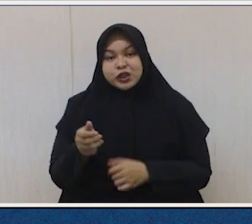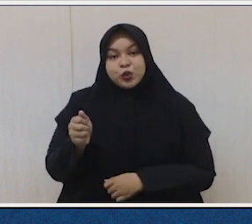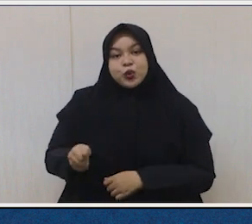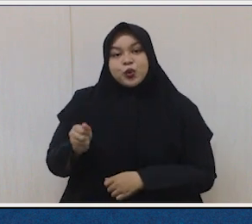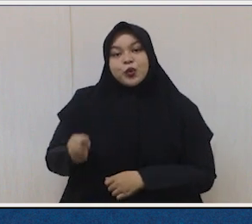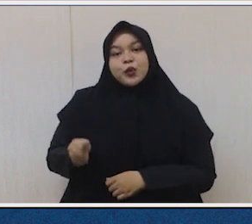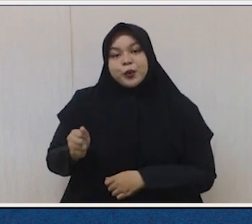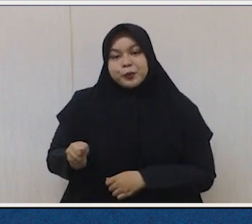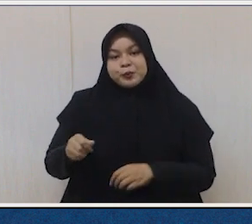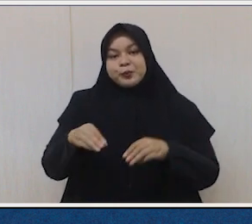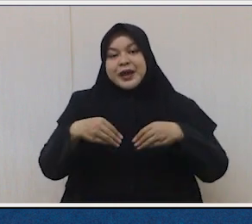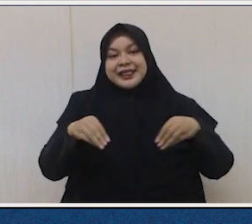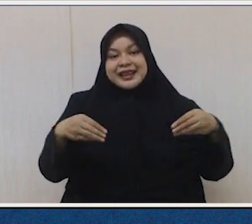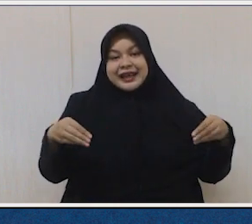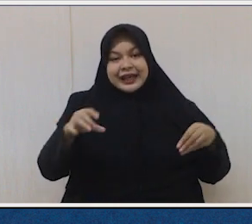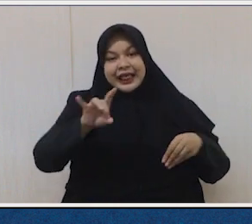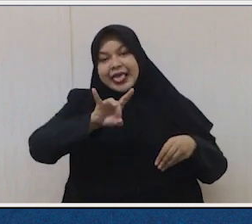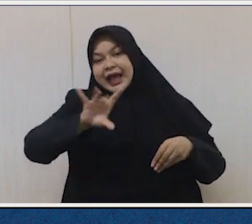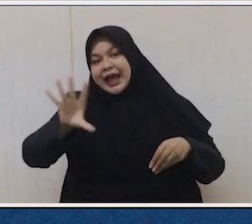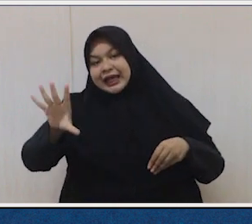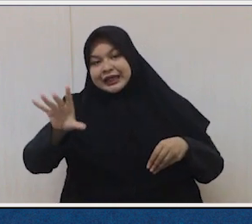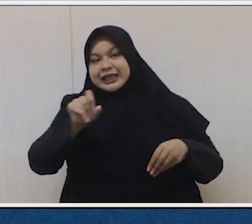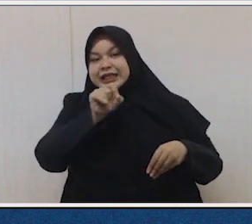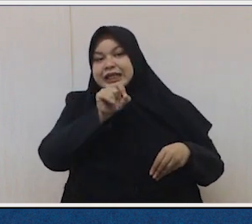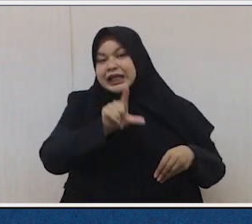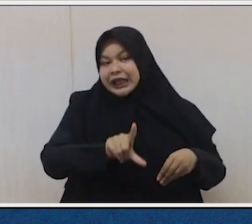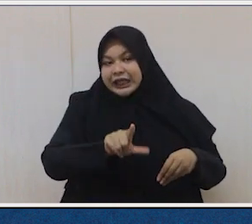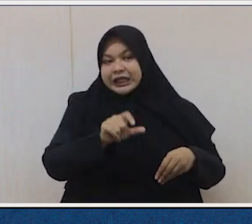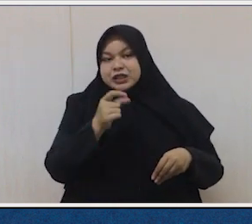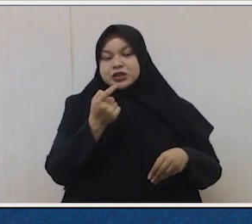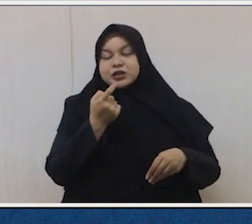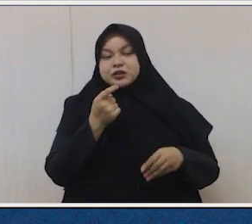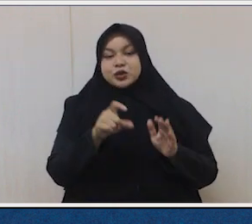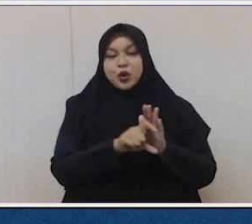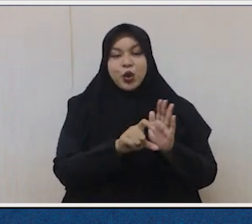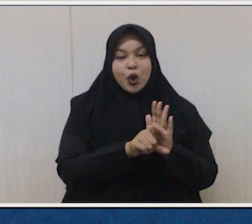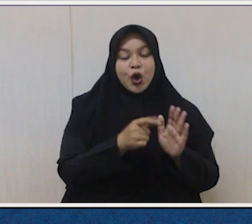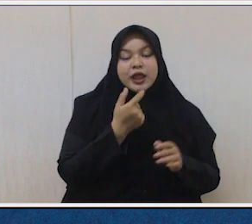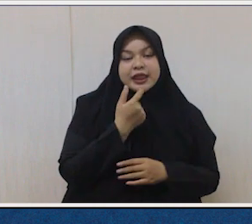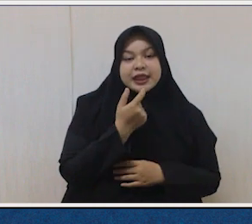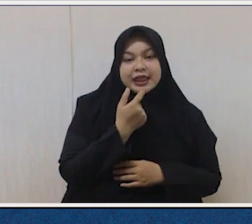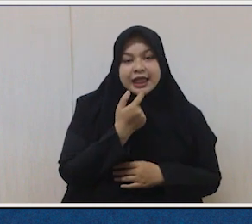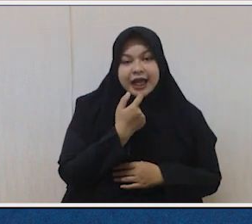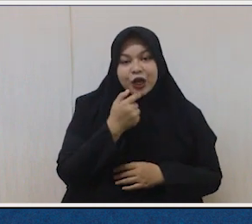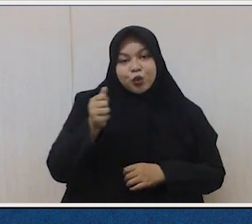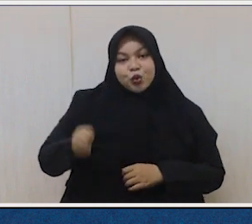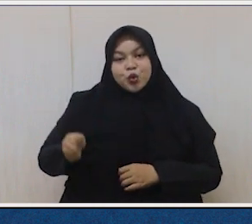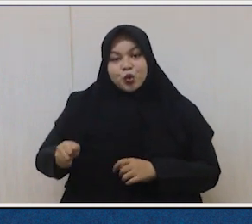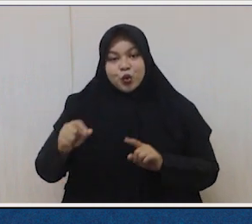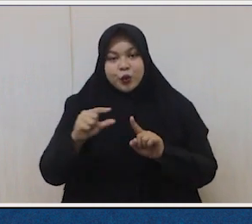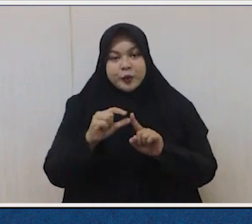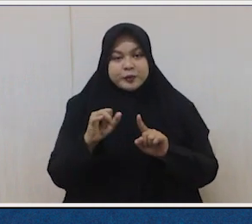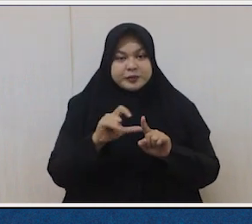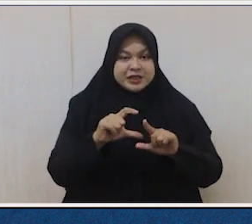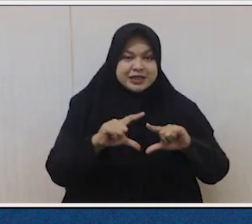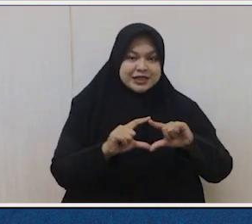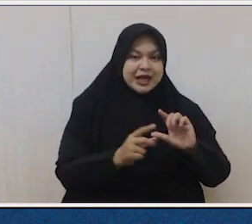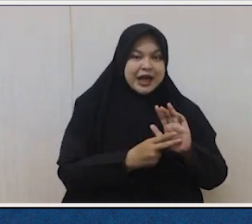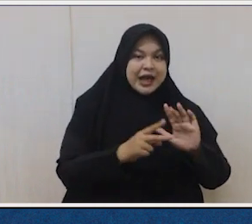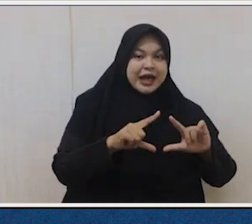lain yang mungkin bisa dikritik juga misalkan soal hukum pidana misalkan begitu ya atau yang lain termasuk adalah